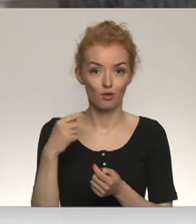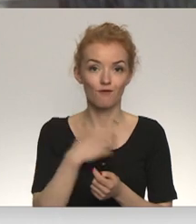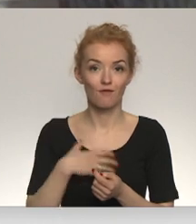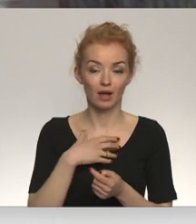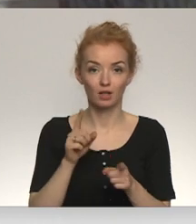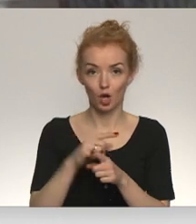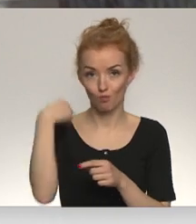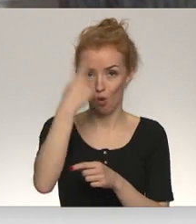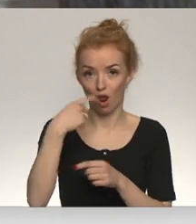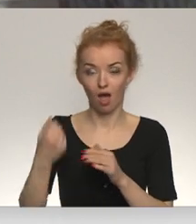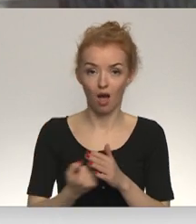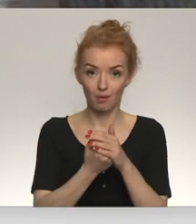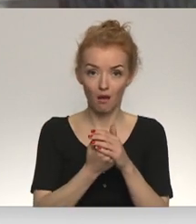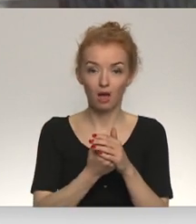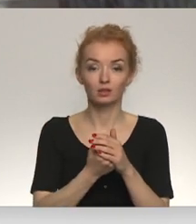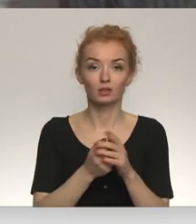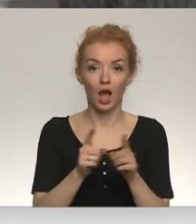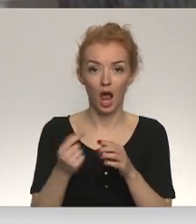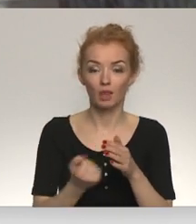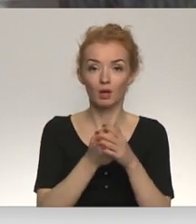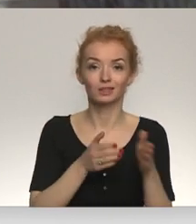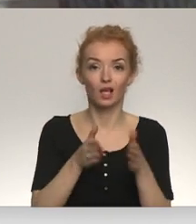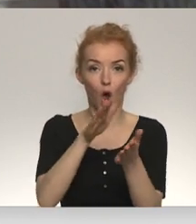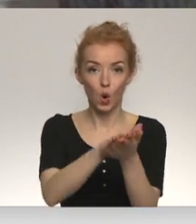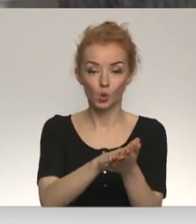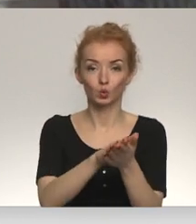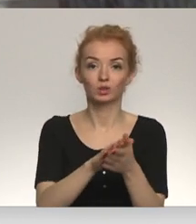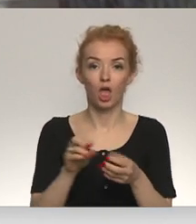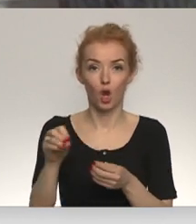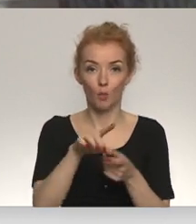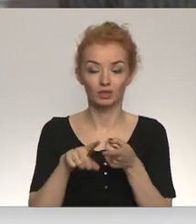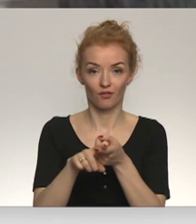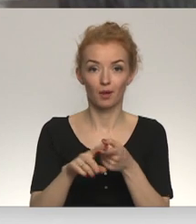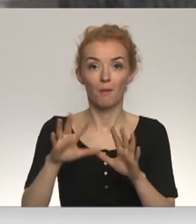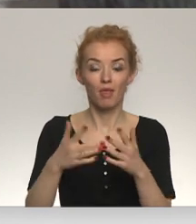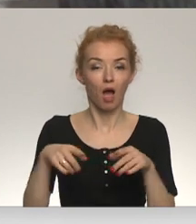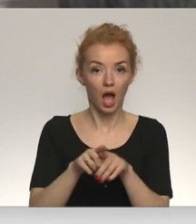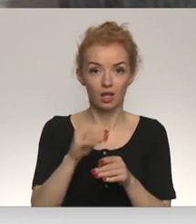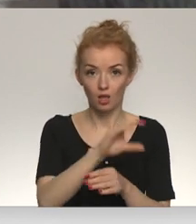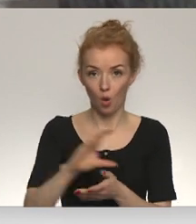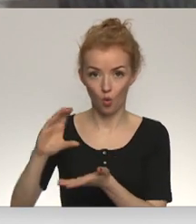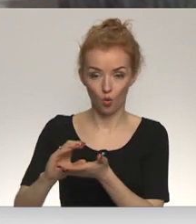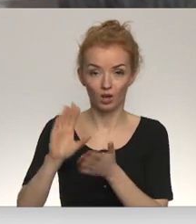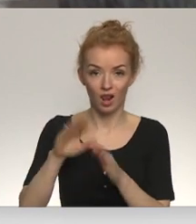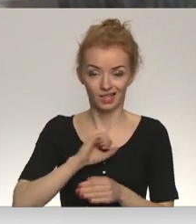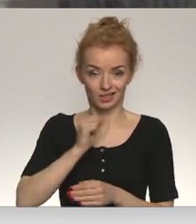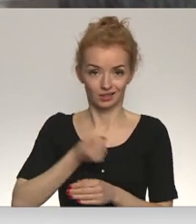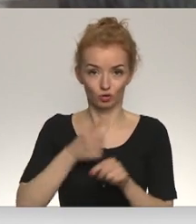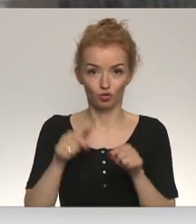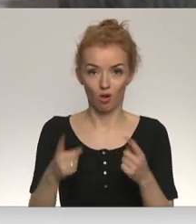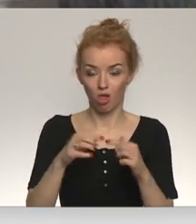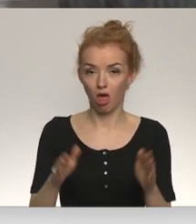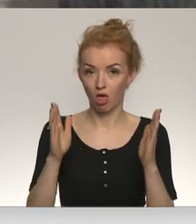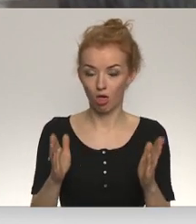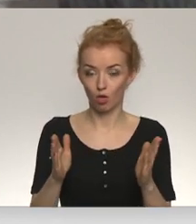vajadzīgs morālais atbalsts, atbalsts ceļiem uz Eiropas Savienību, bet ir vajadzīga arī nauda, lai varētu pārvarēt šo laiku un izdzīvot. Un